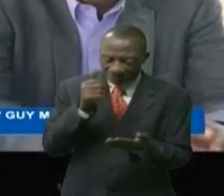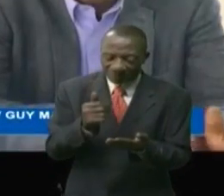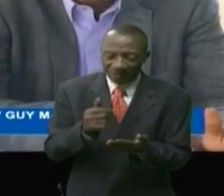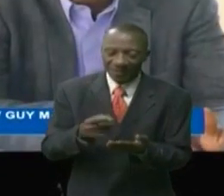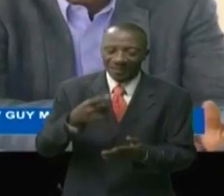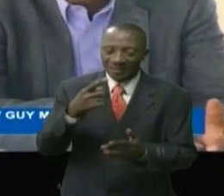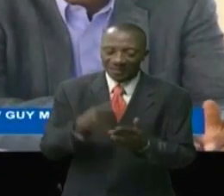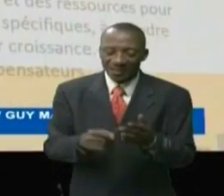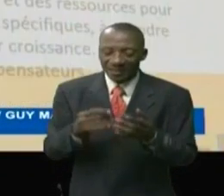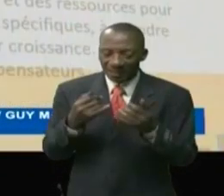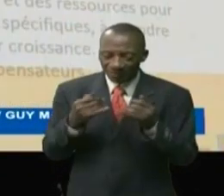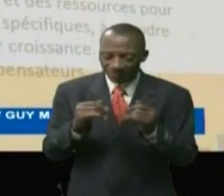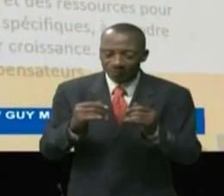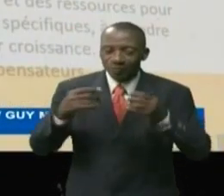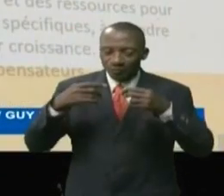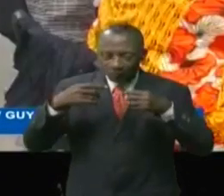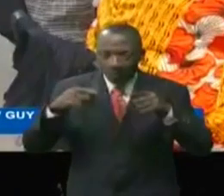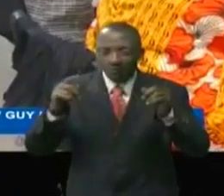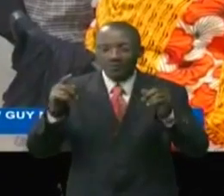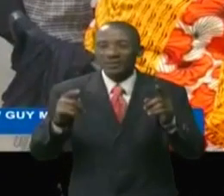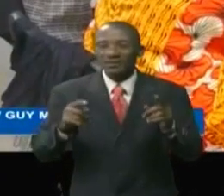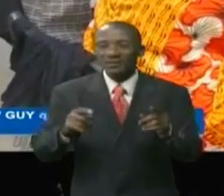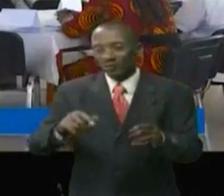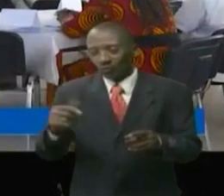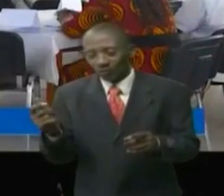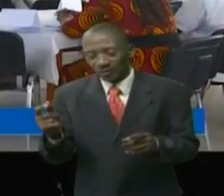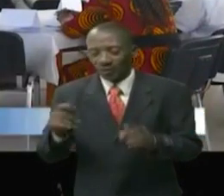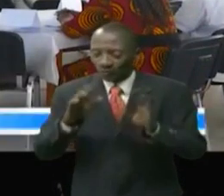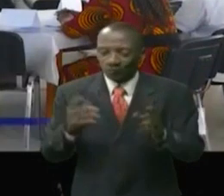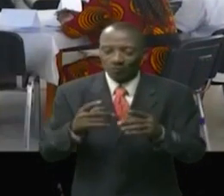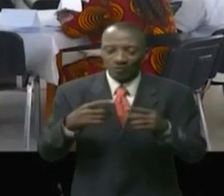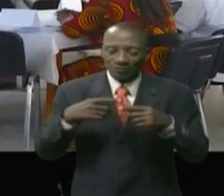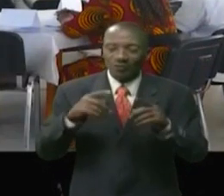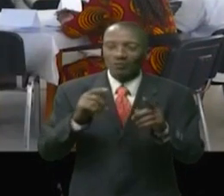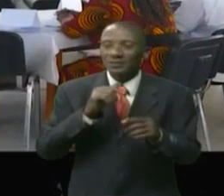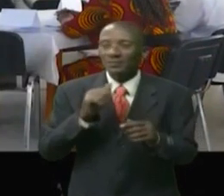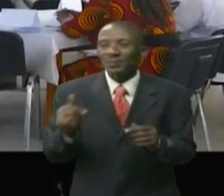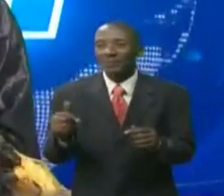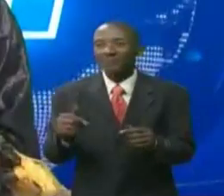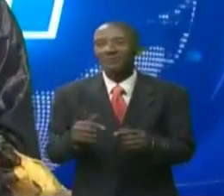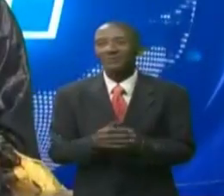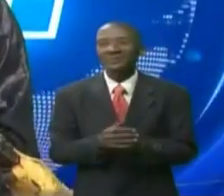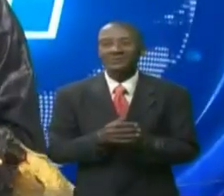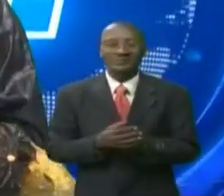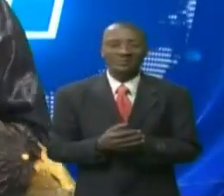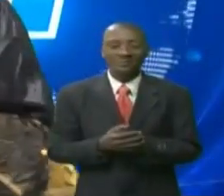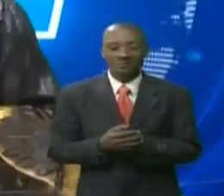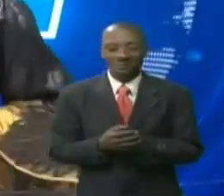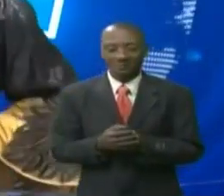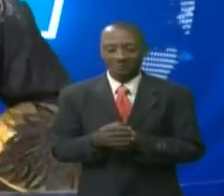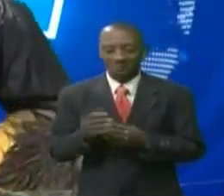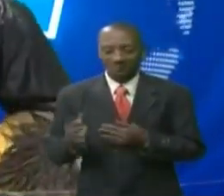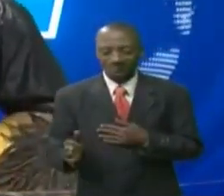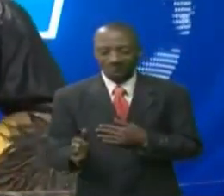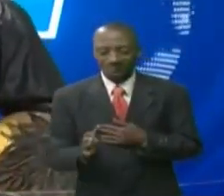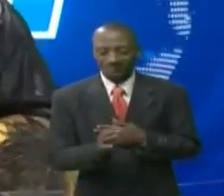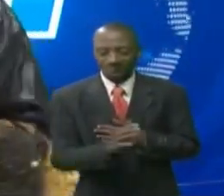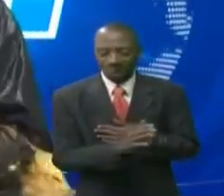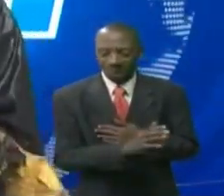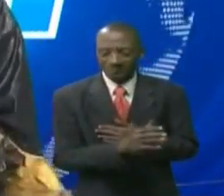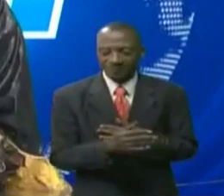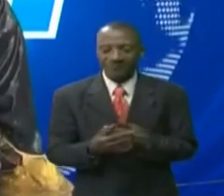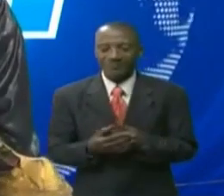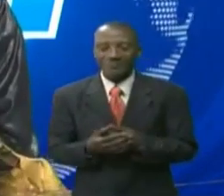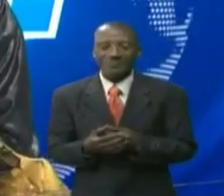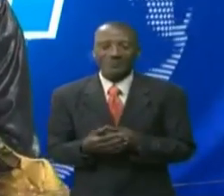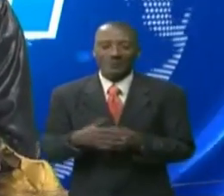moyenne entreprise d'après une étude menée par le service de développement des entreprises acti l'analyse de la